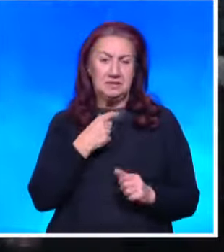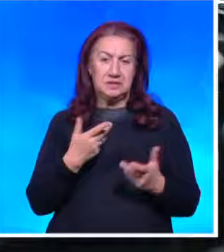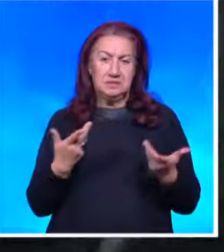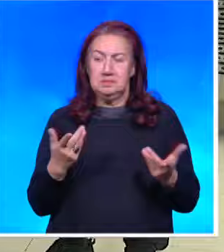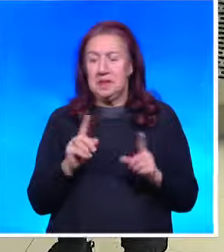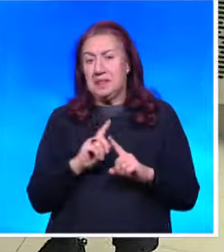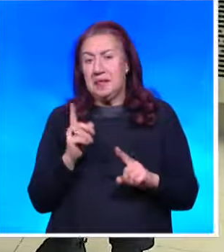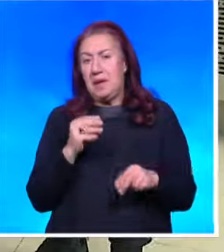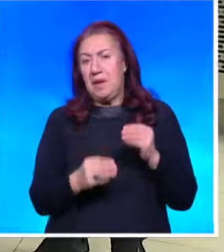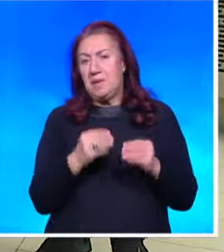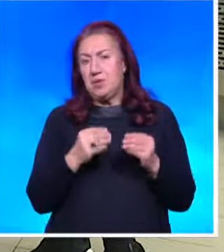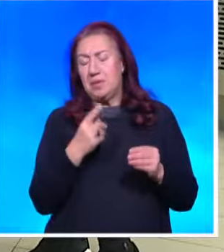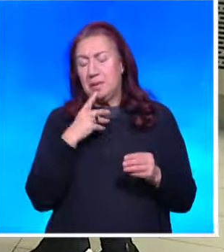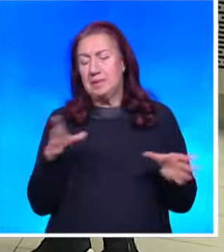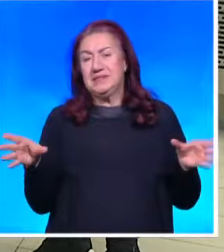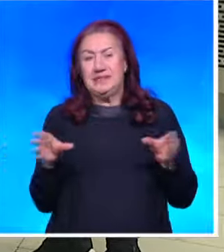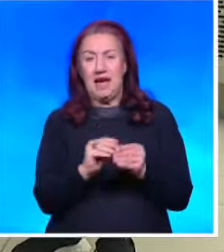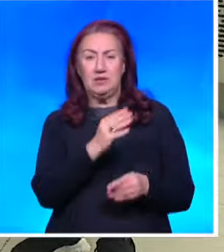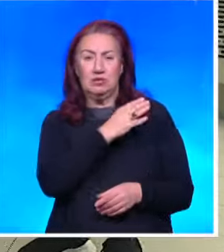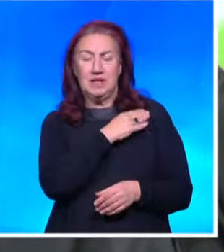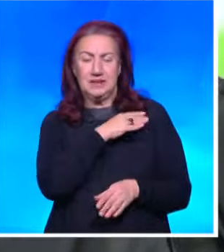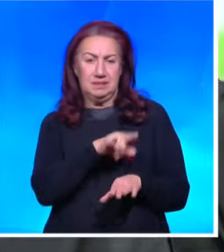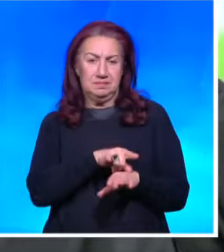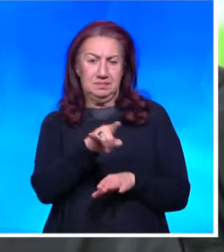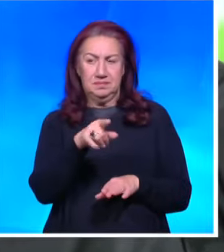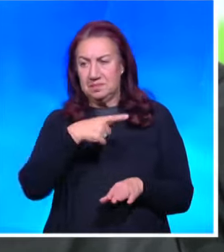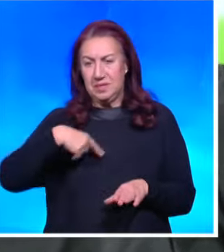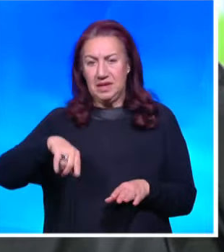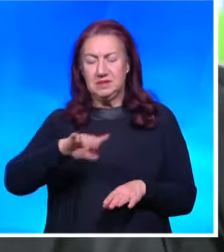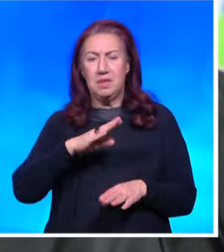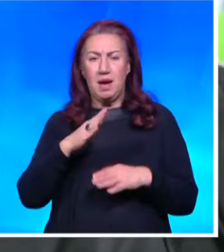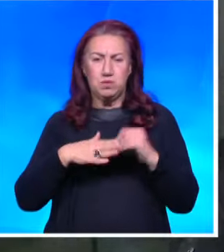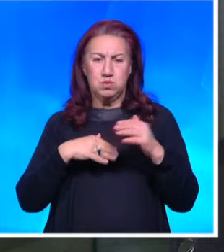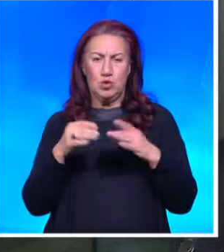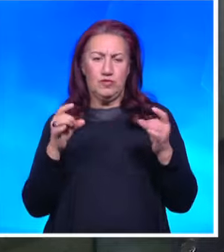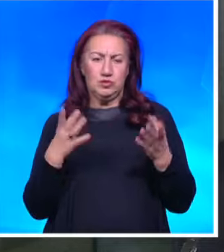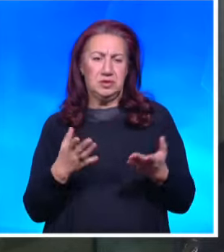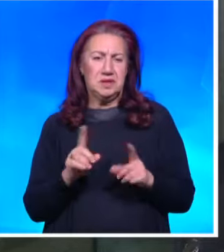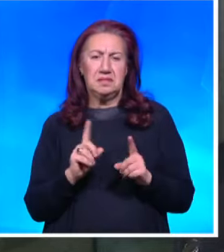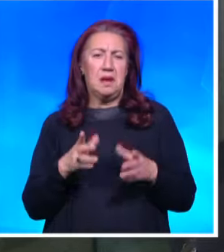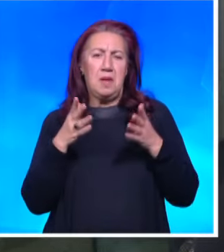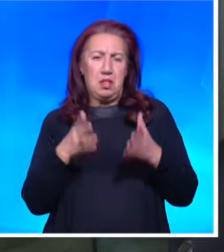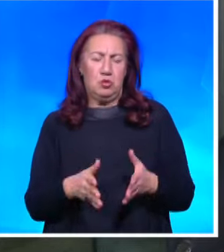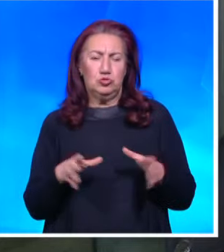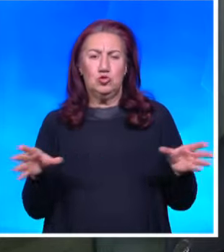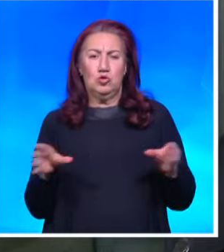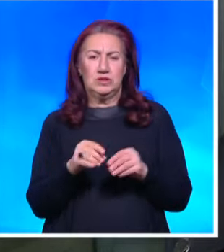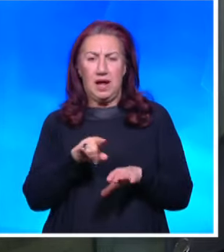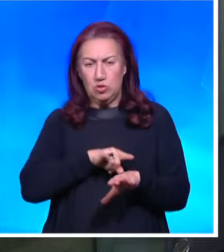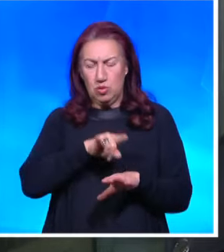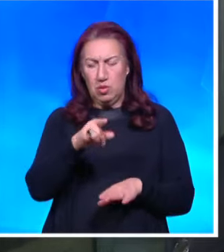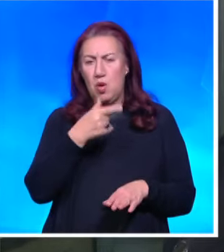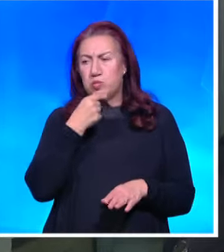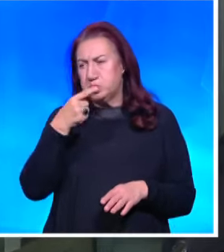смущаващо в общия полет ние сме професионалисти абсолютно нищо лошо няма в това че ще пътуваме заедно напротив познаваме се с